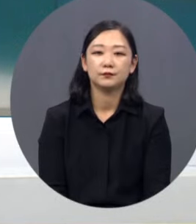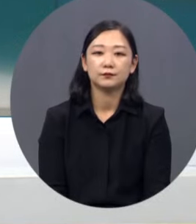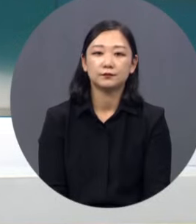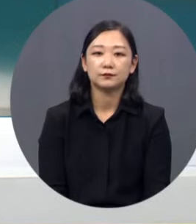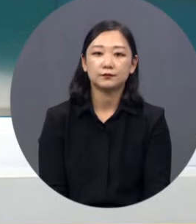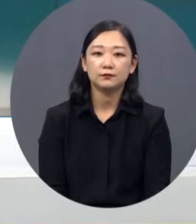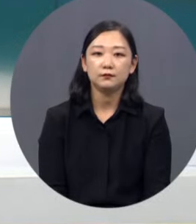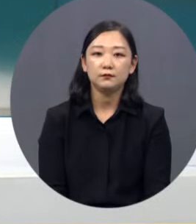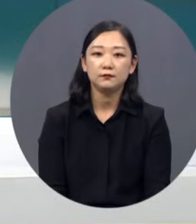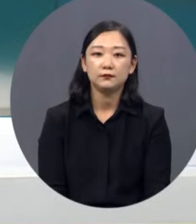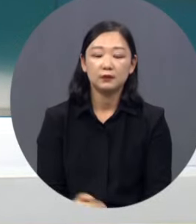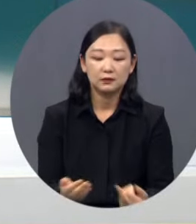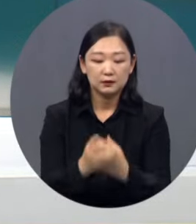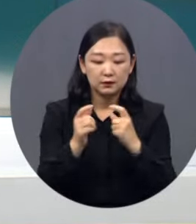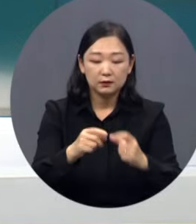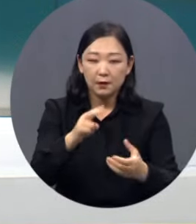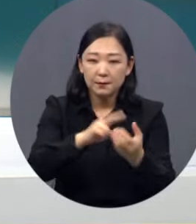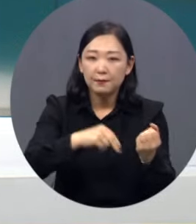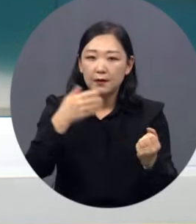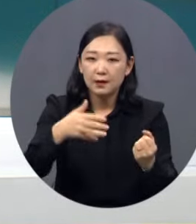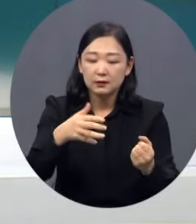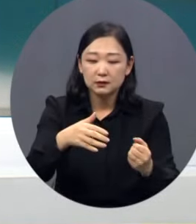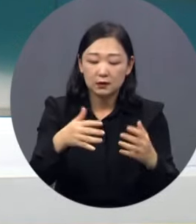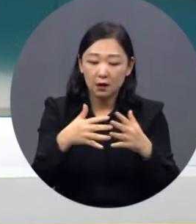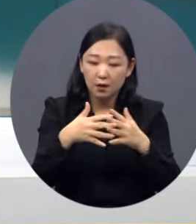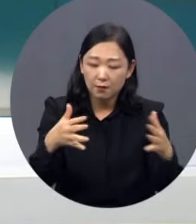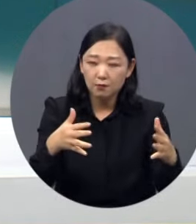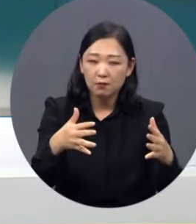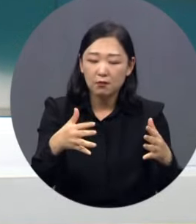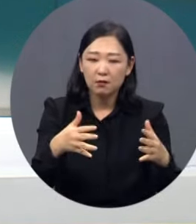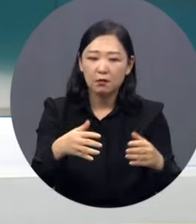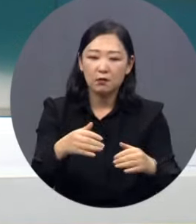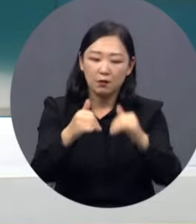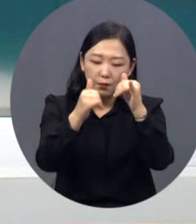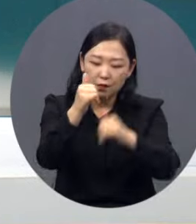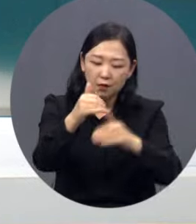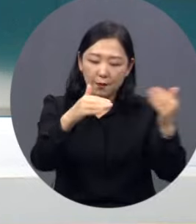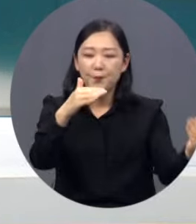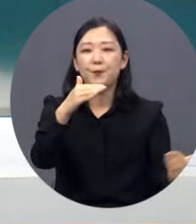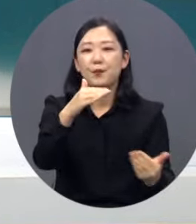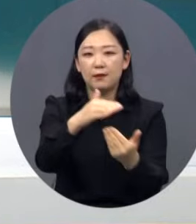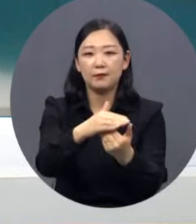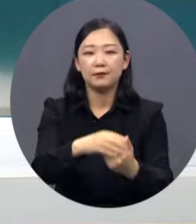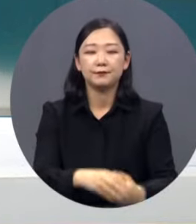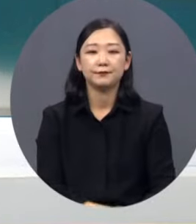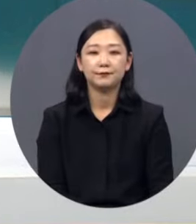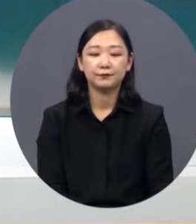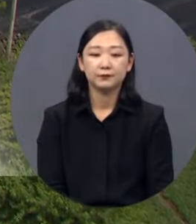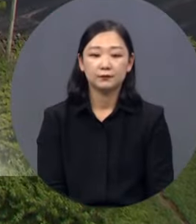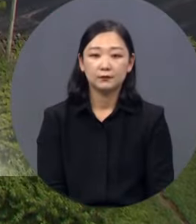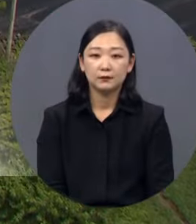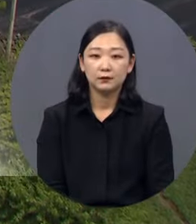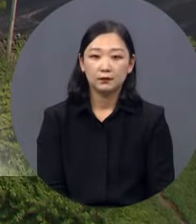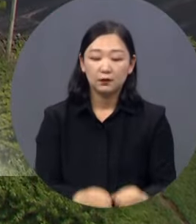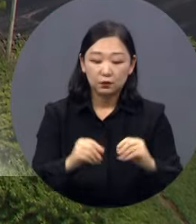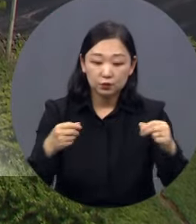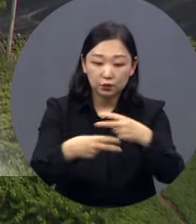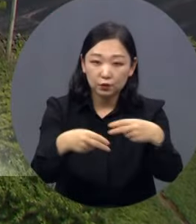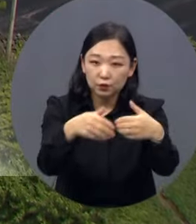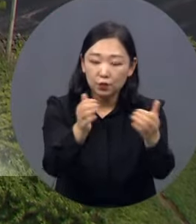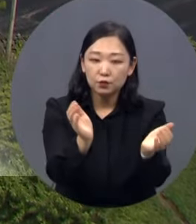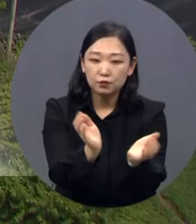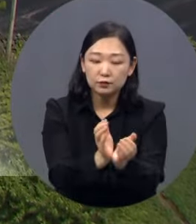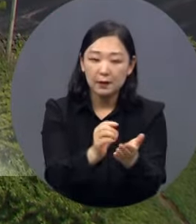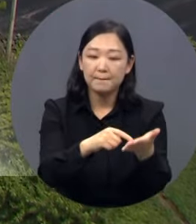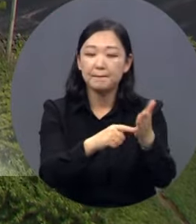요청했습니다 제주지역 미분양 주택 물량이 또 역대 최고치를 기록했습니다 국토교통부가 발표한 지난달 주택